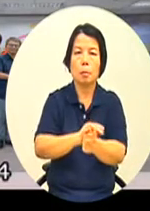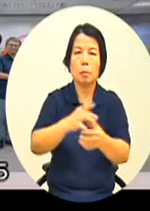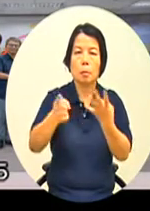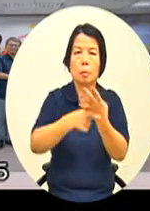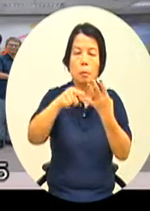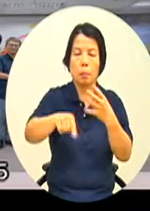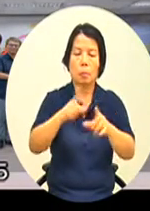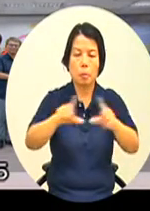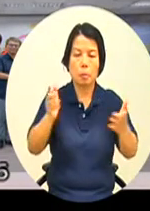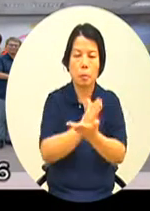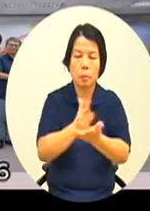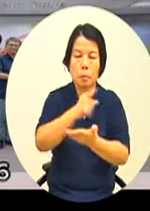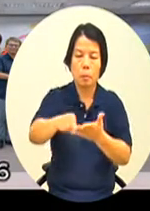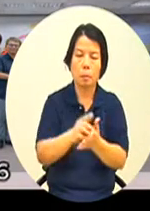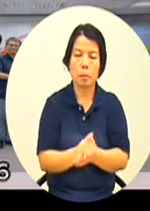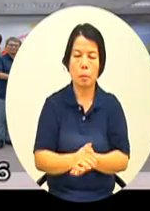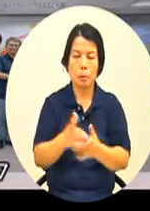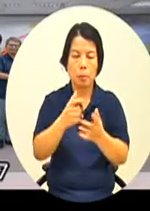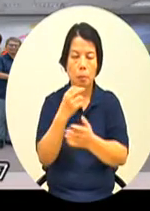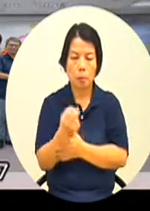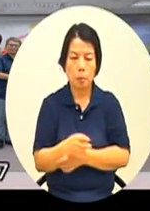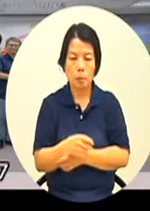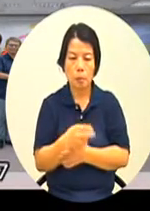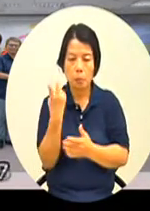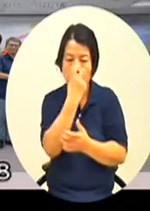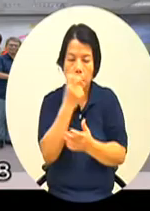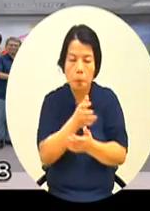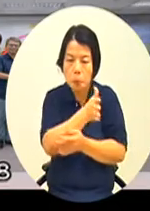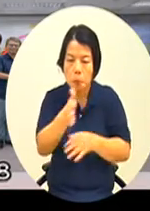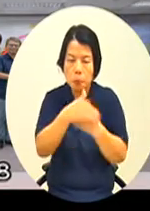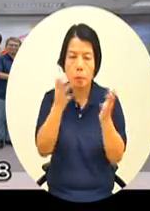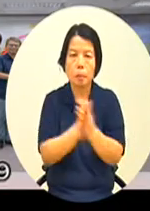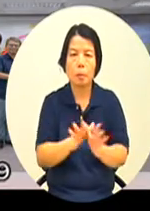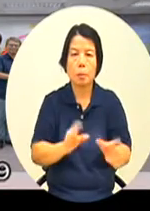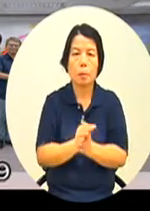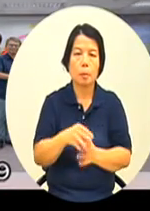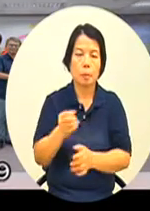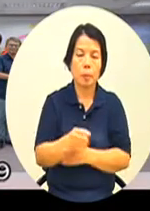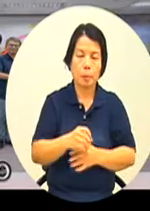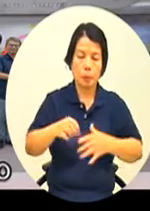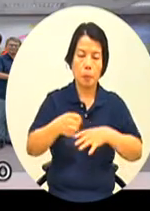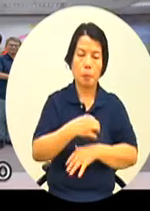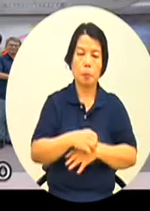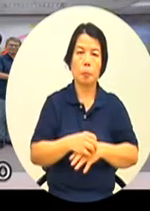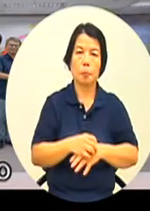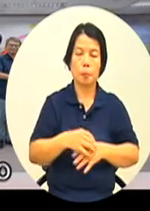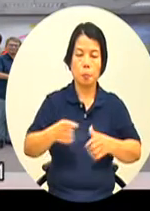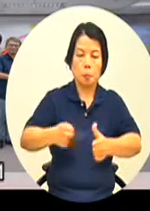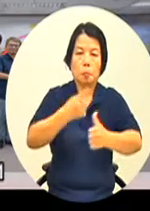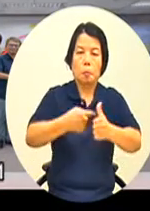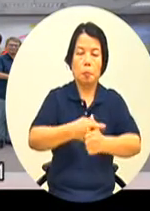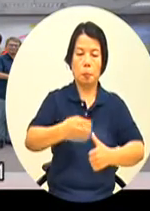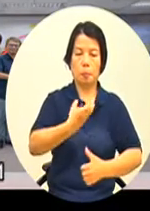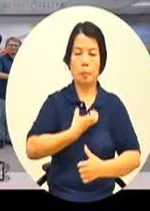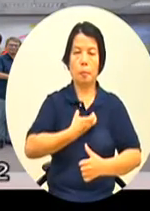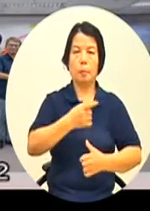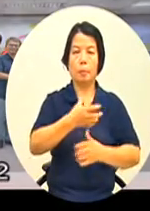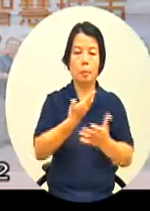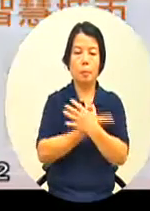接受神秘客的调查，荣获金牌奖殊荣，也是获奖单位中唯一的政府机